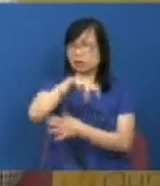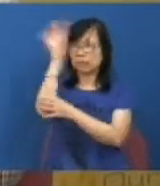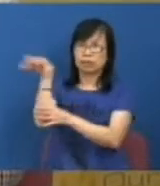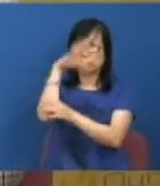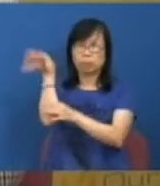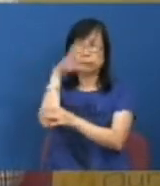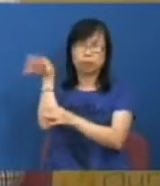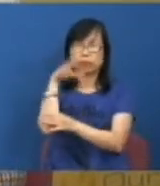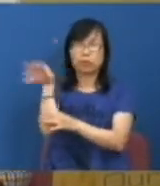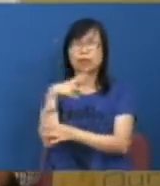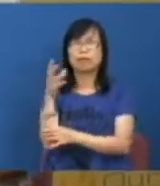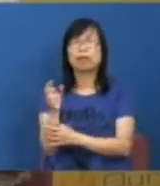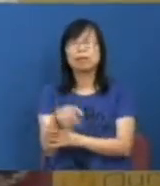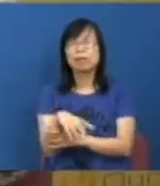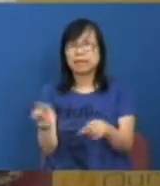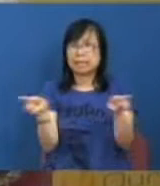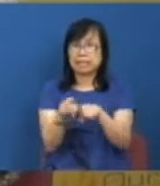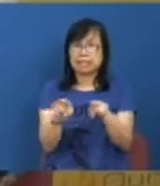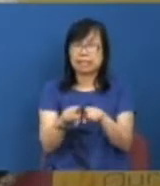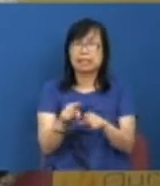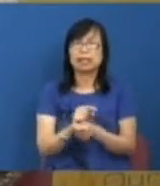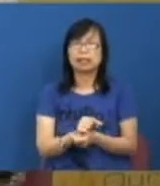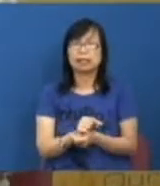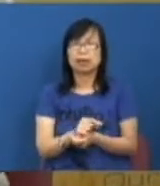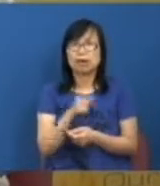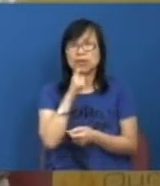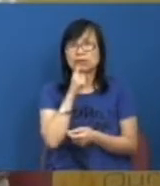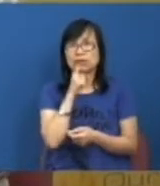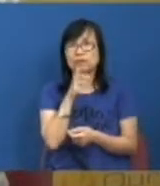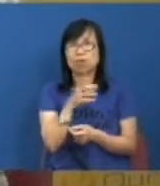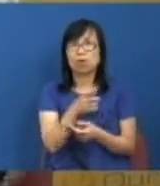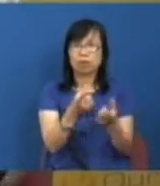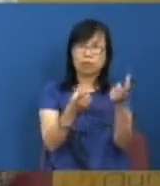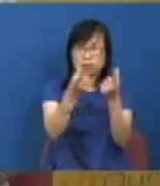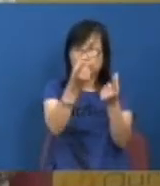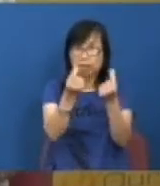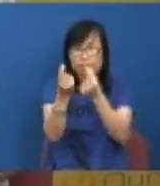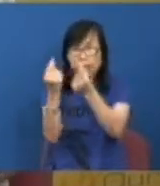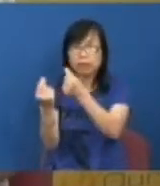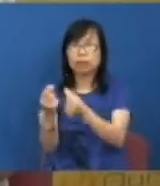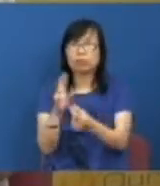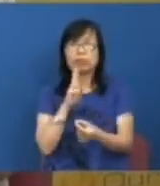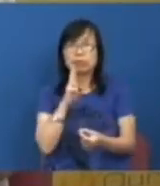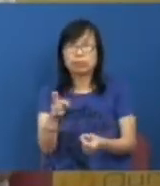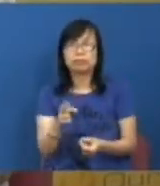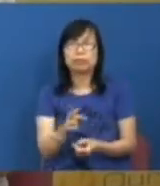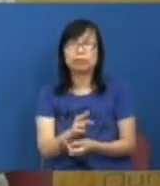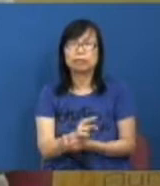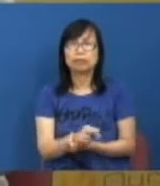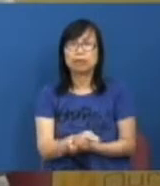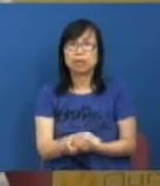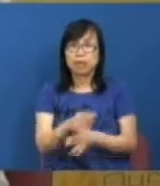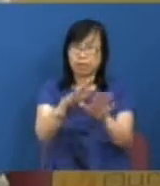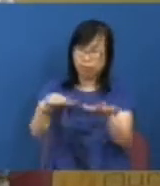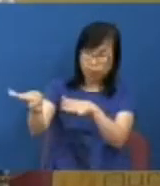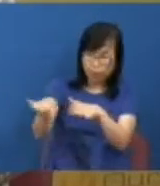咧，如果做一齊係有一個咧，有個磁場啊，係會令到咧喺嗰個喺嗰個海